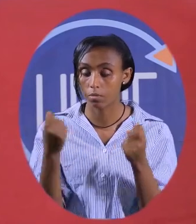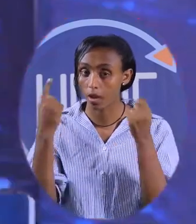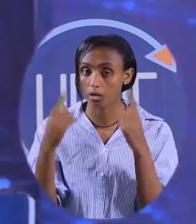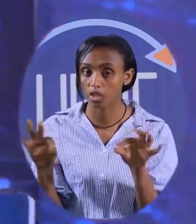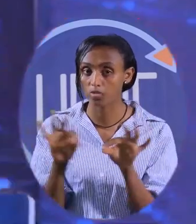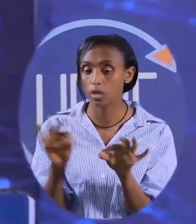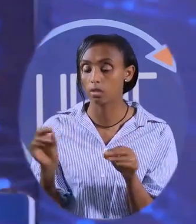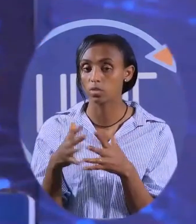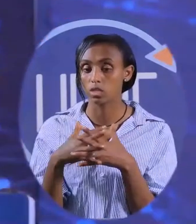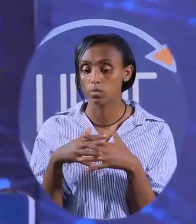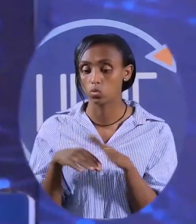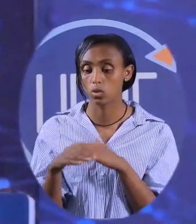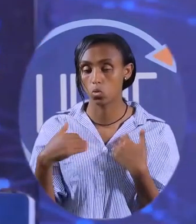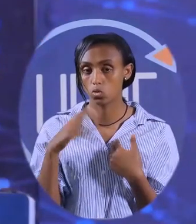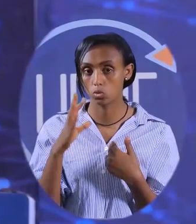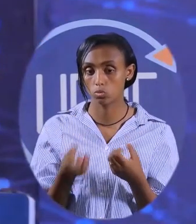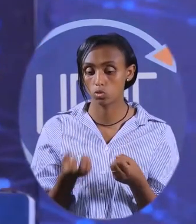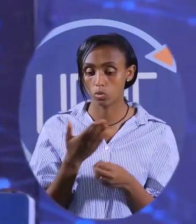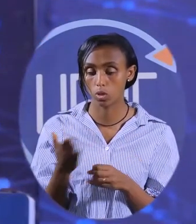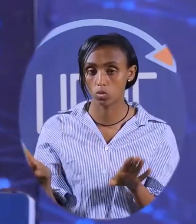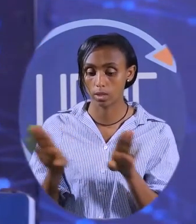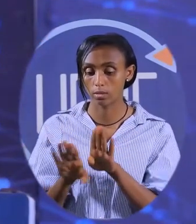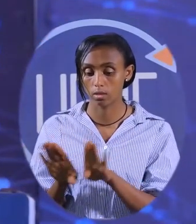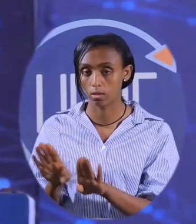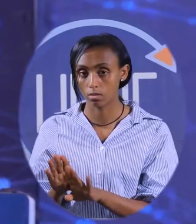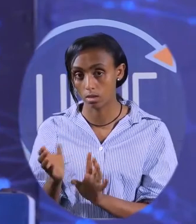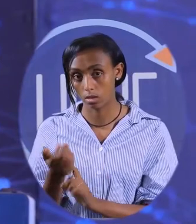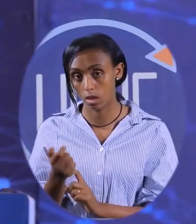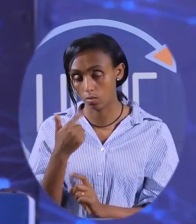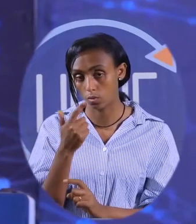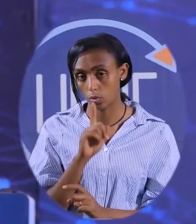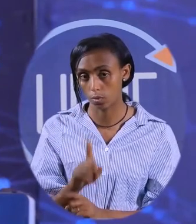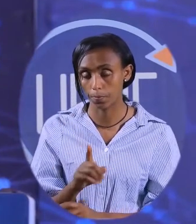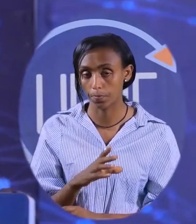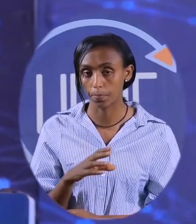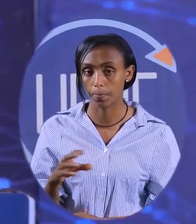አለብን። በየመስሪያ ቤት ቁጭ ያለ ሰዎች ብዙ ነገሮችን ዘግተን ይዘናል የምለውና